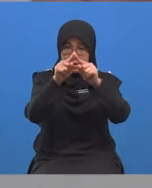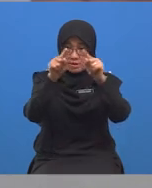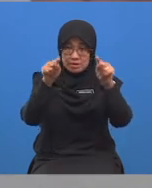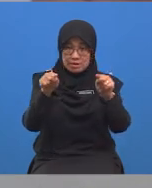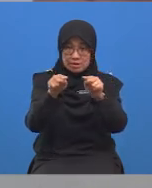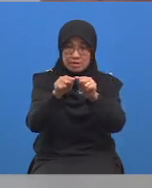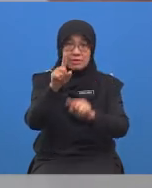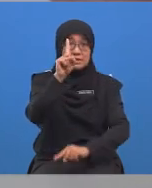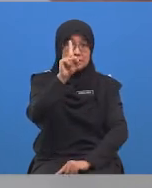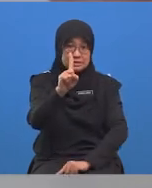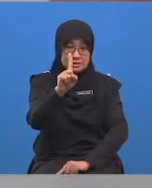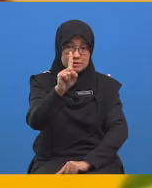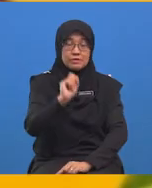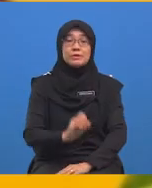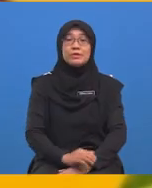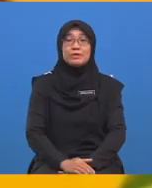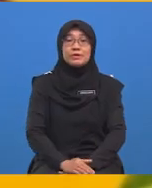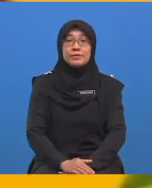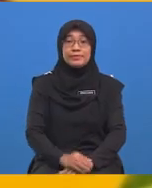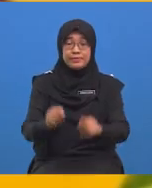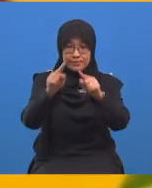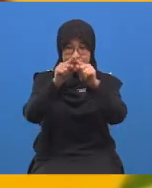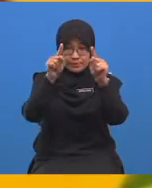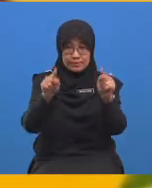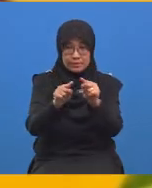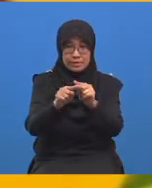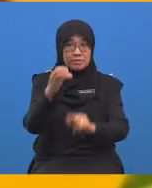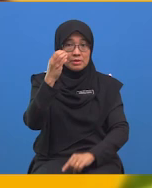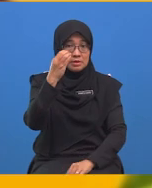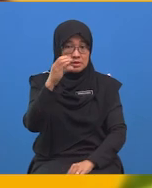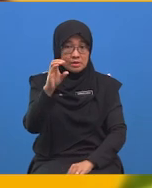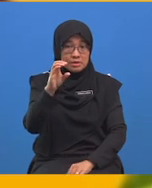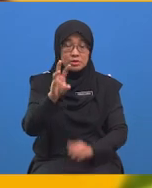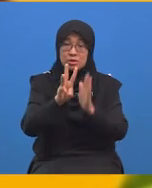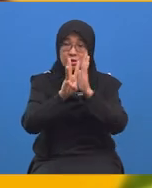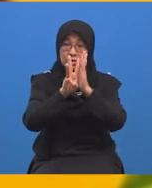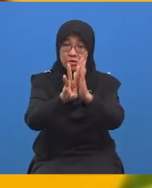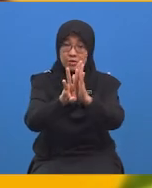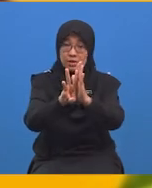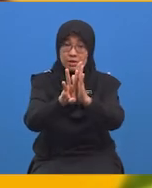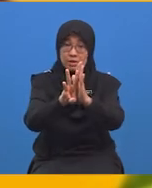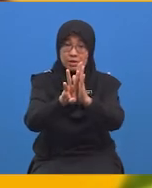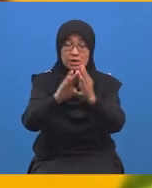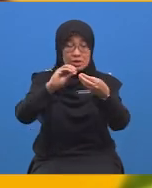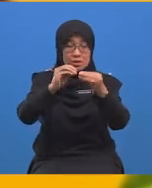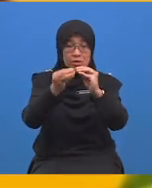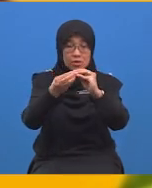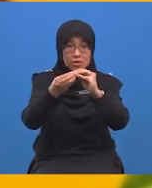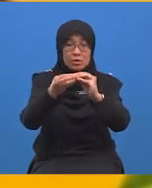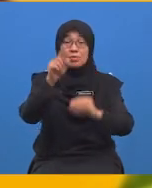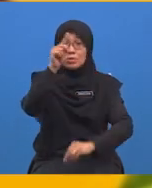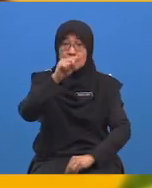adalah petak 1. Petak 100 mewakili nilai tempat nombor bulat,